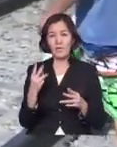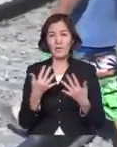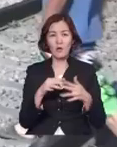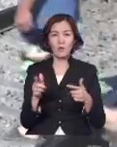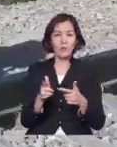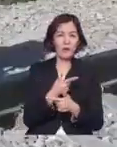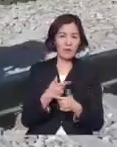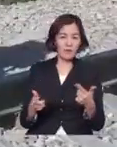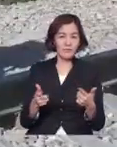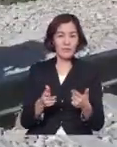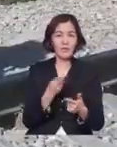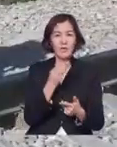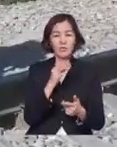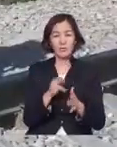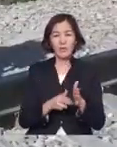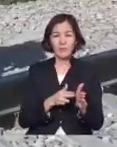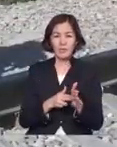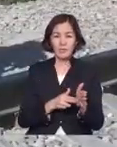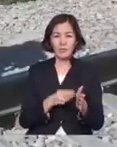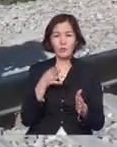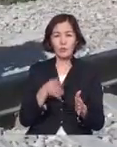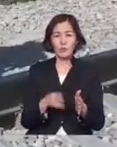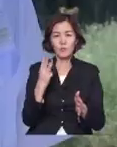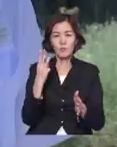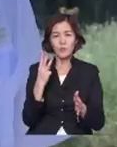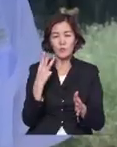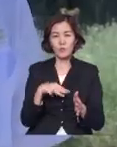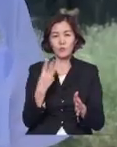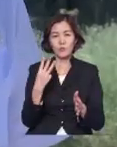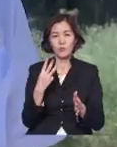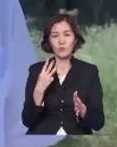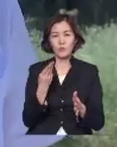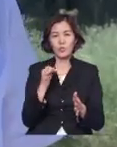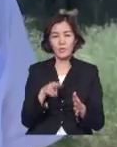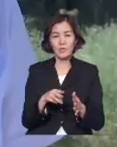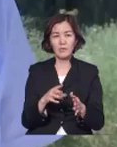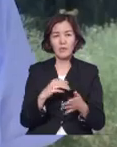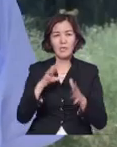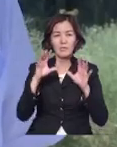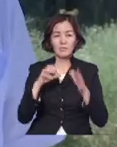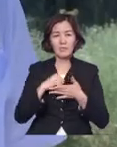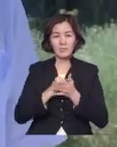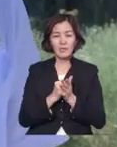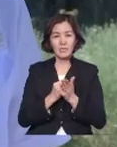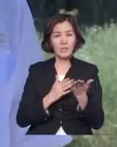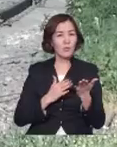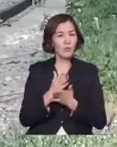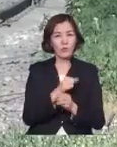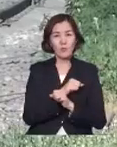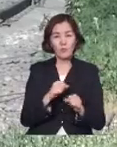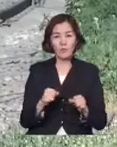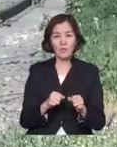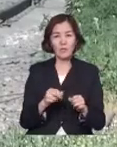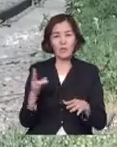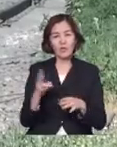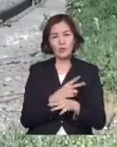яғни Ақсеңгір Шамалған теміржол бөлігінің 4033 шақырымы. Бұл жер заңды белгіленген өткел емес, десе де күн түн